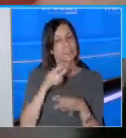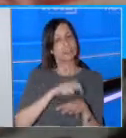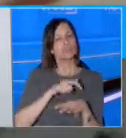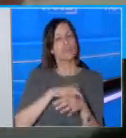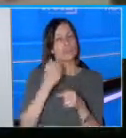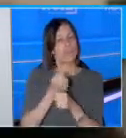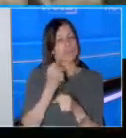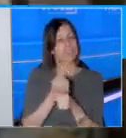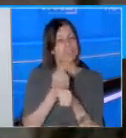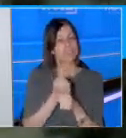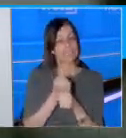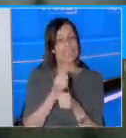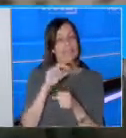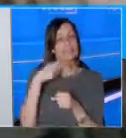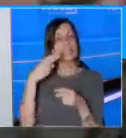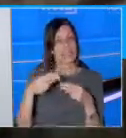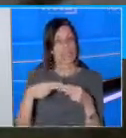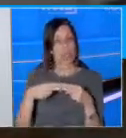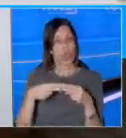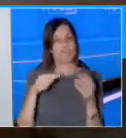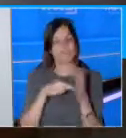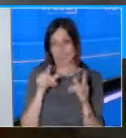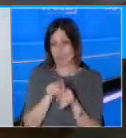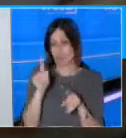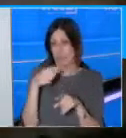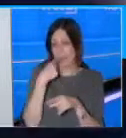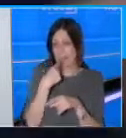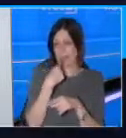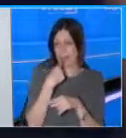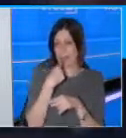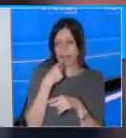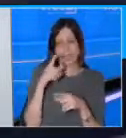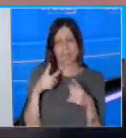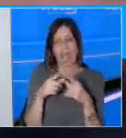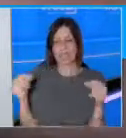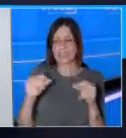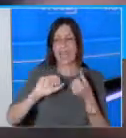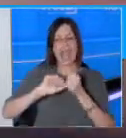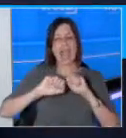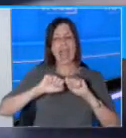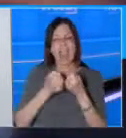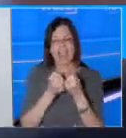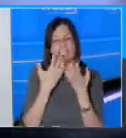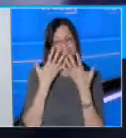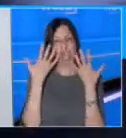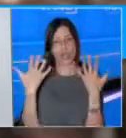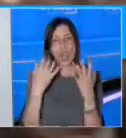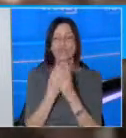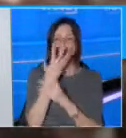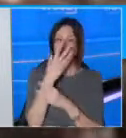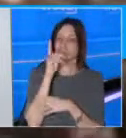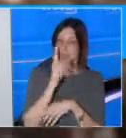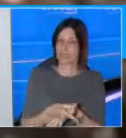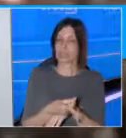מעשה. זה יהיה די קרוב, משום שכמו שאמרת, בעזה ההרס הוא גדול, השיקום